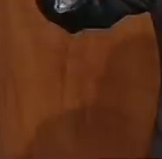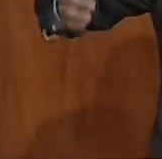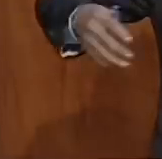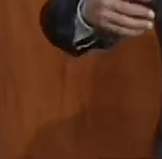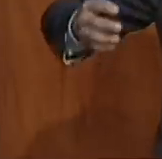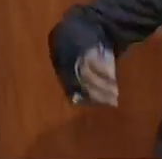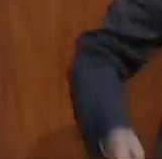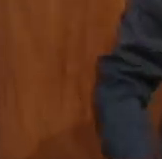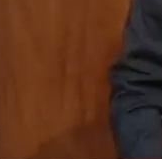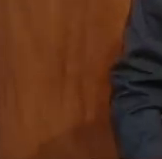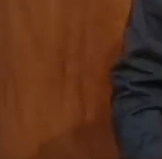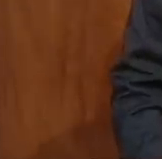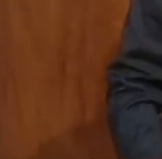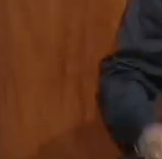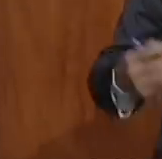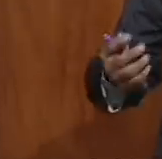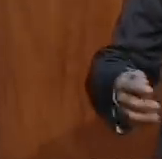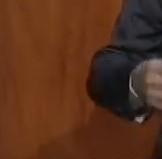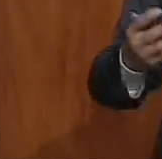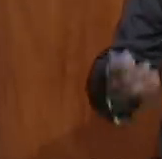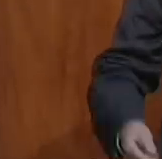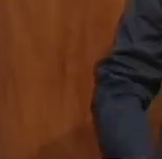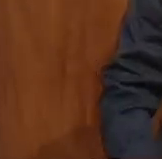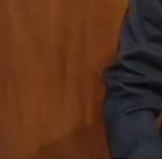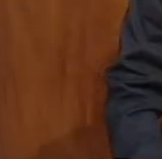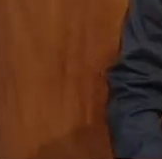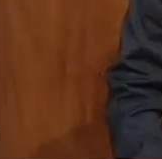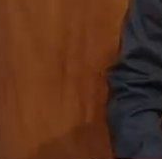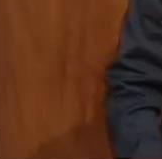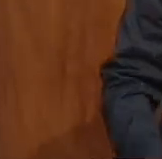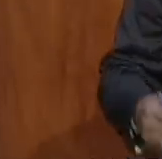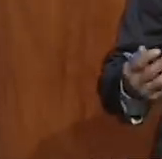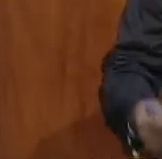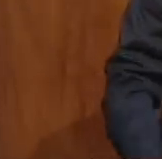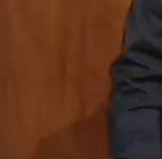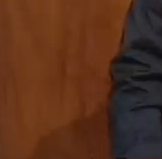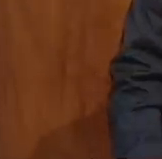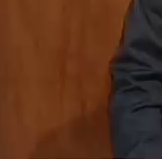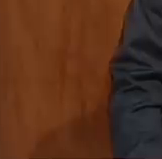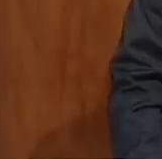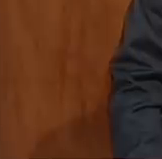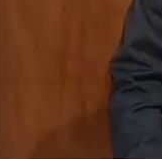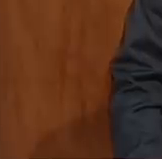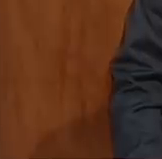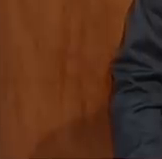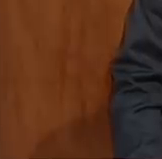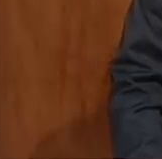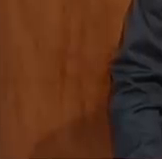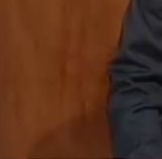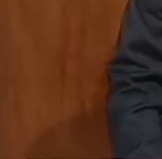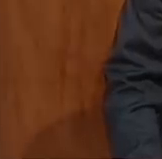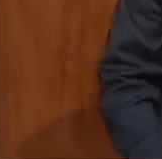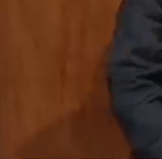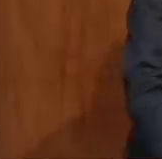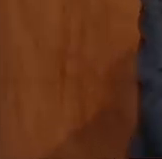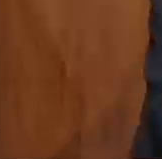رجعوا سياسي الى اخره، فهذه كذلك ما عرفتش كيفاش يمكن لها تعالج، ولكن ربما هذا نقاش اخر نديروا في المستقبل ان شاء